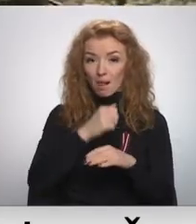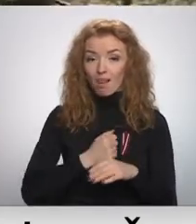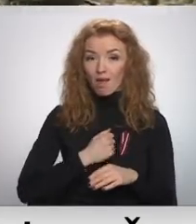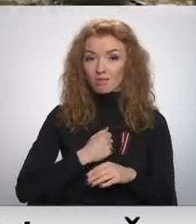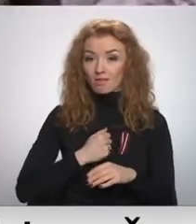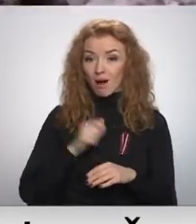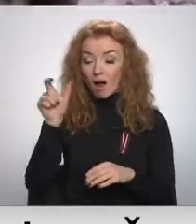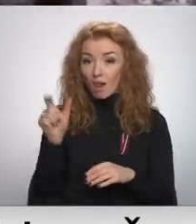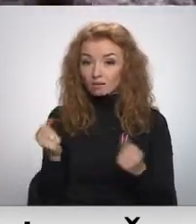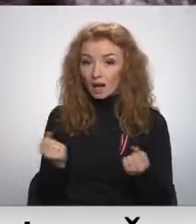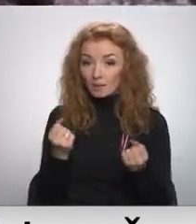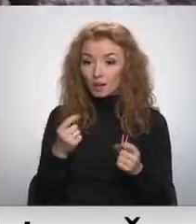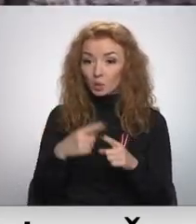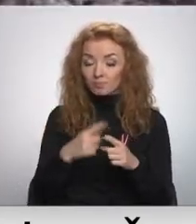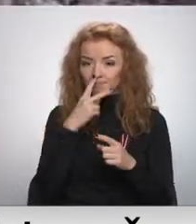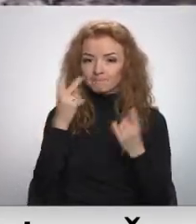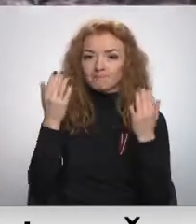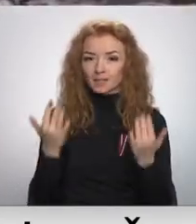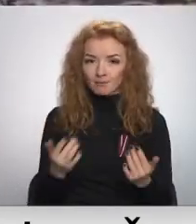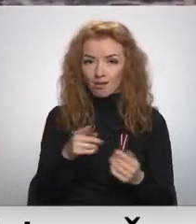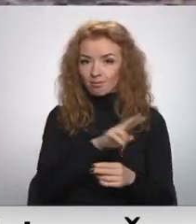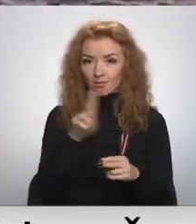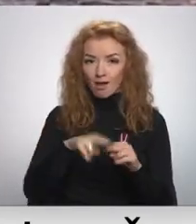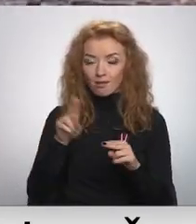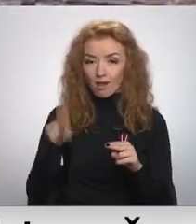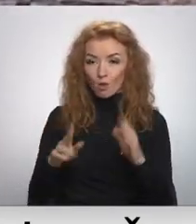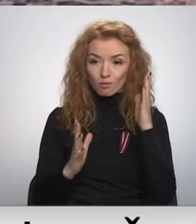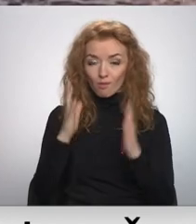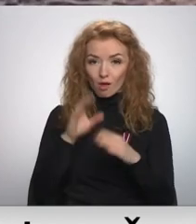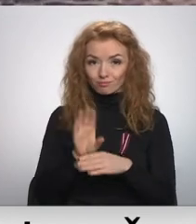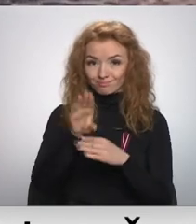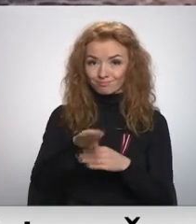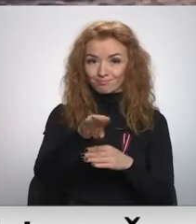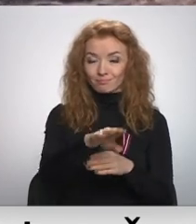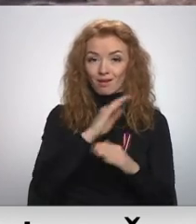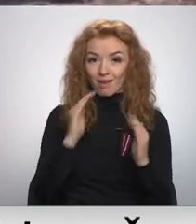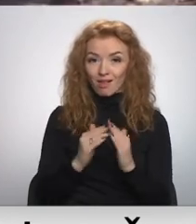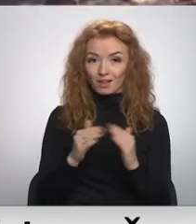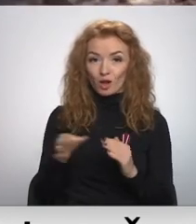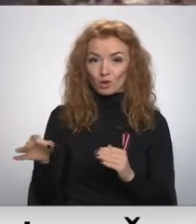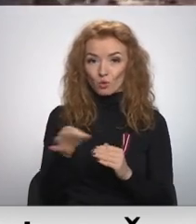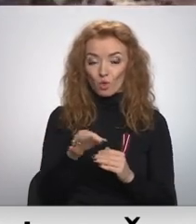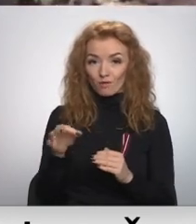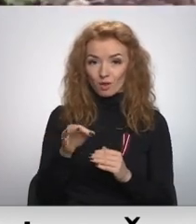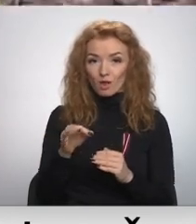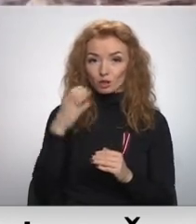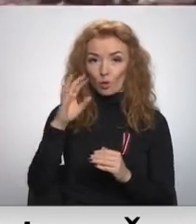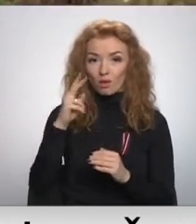pārstāvju redzeslokā, kuri secināja, ka tā ir nelikumīga valsts meža izbraukāšana Rēzeknes novada Čornajas